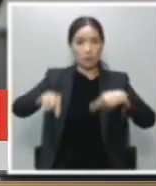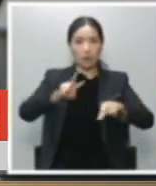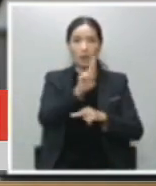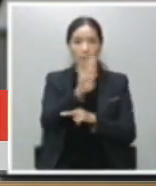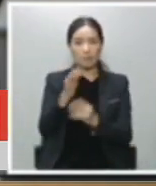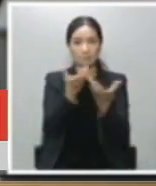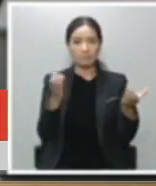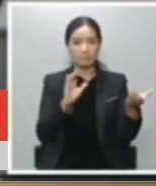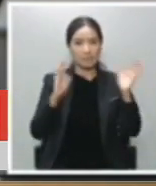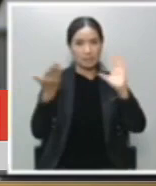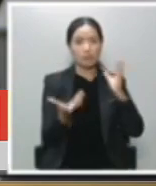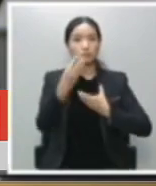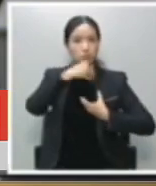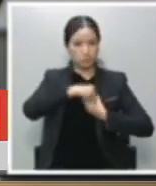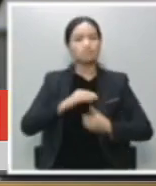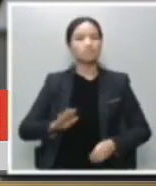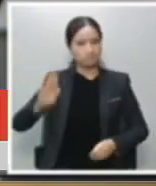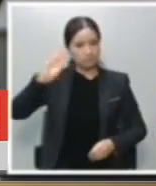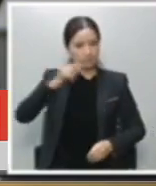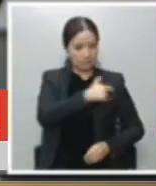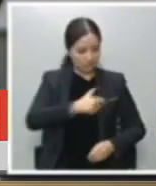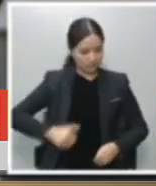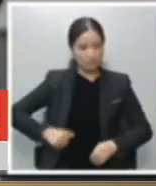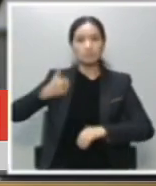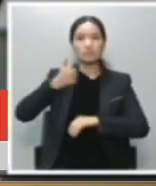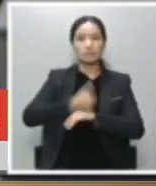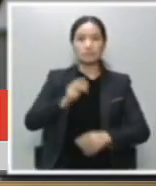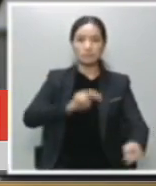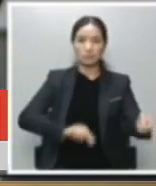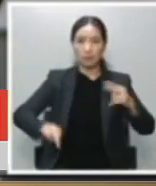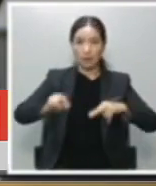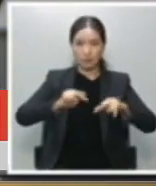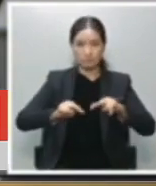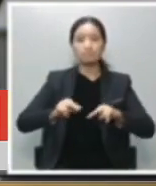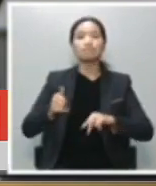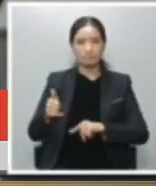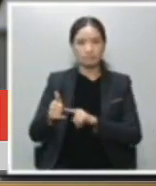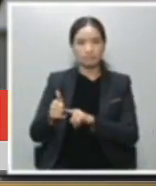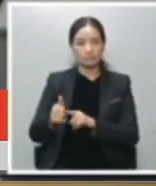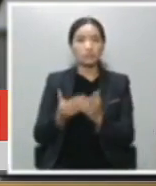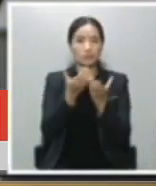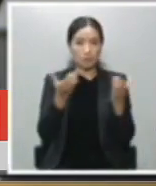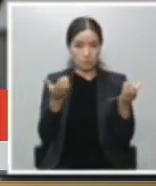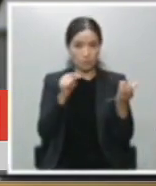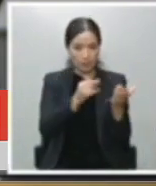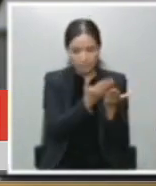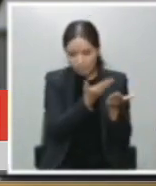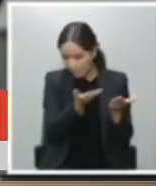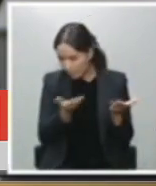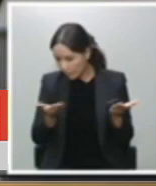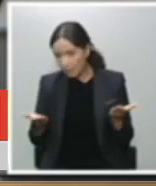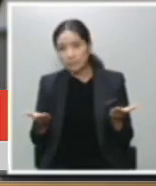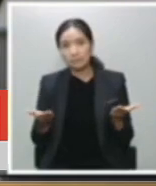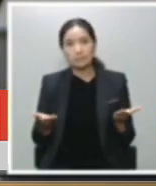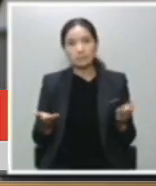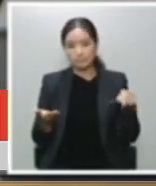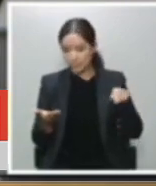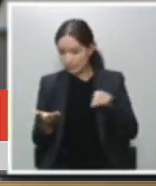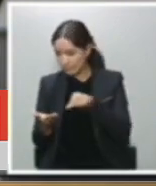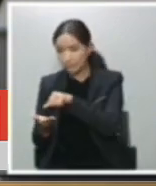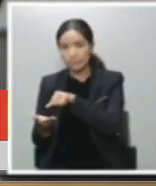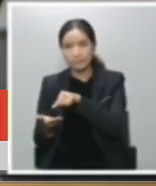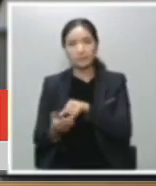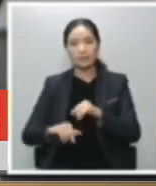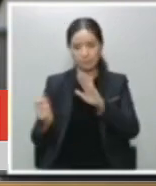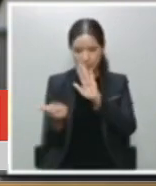าธิปไตยที่มีพระมหากษัตริย์ทรงเป็นประมุขรัฐธรรมนูญทุกฉบับที่ผ่านมาก